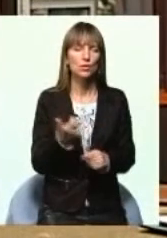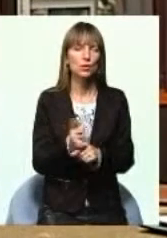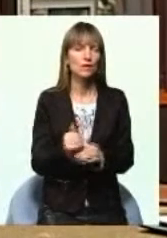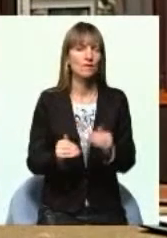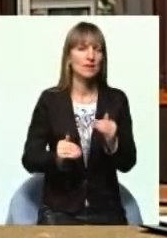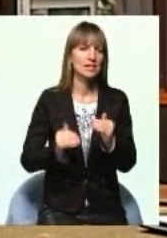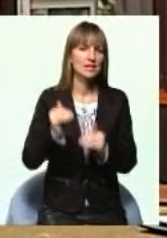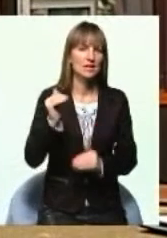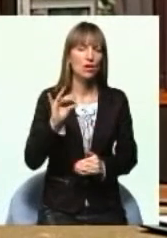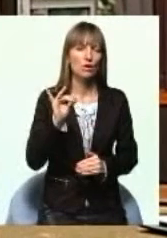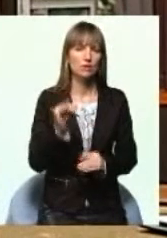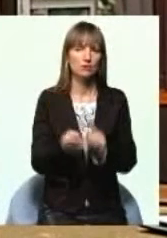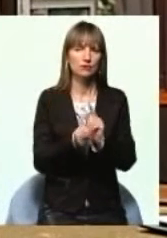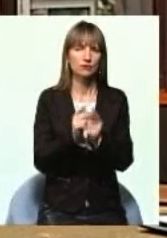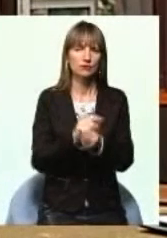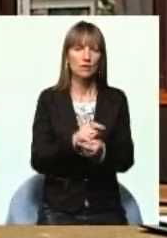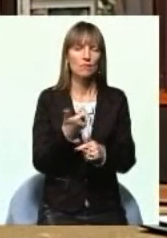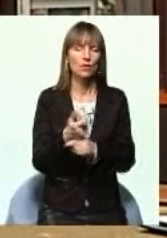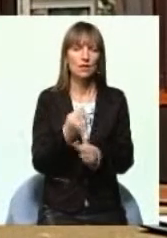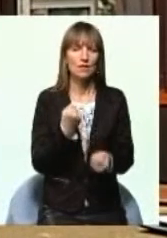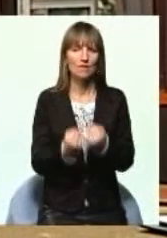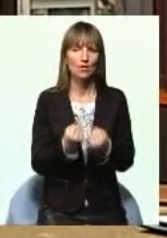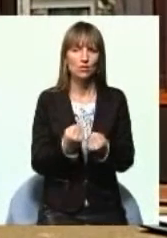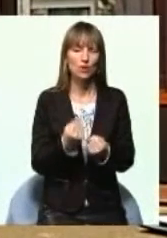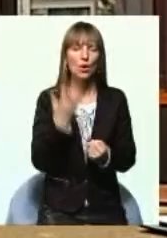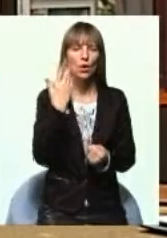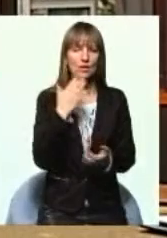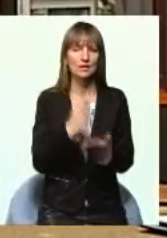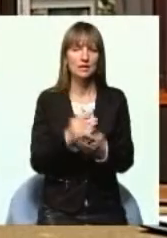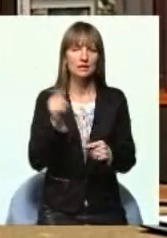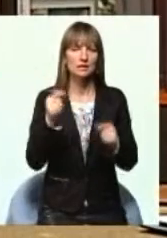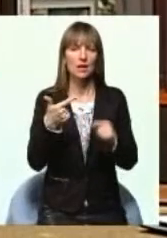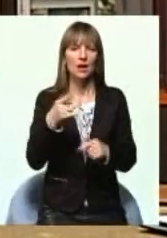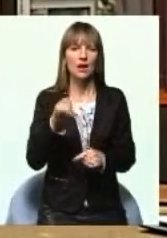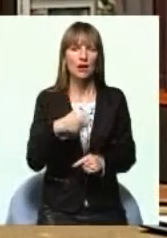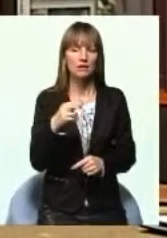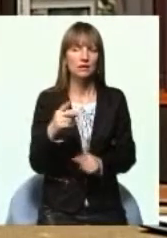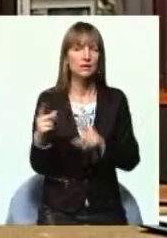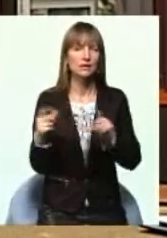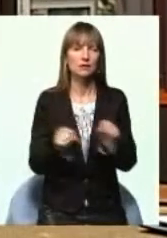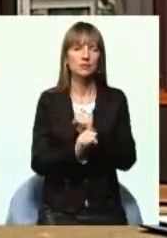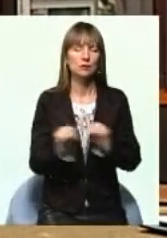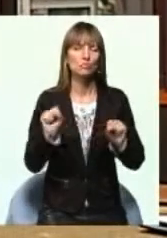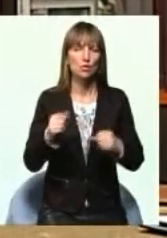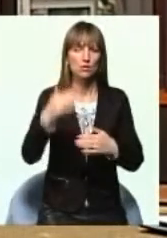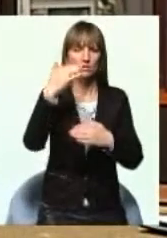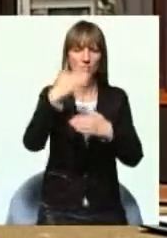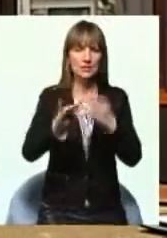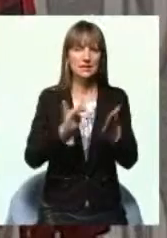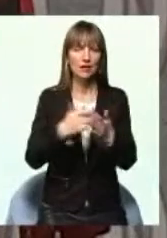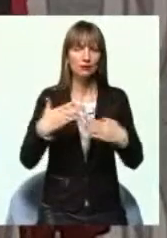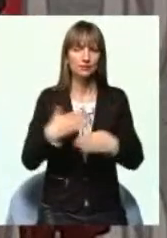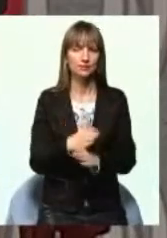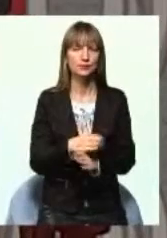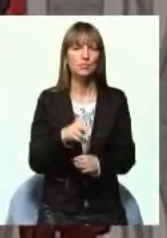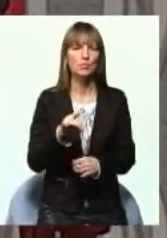он поднялся и уже превратился в очень твердое. Когда идет град, нельзя ехать, потому что можно разбить лобовое стекло. Так, ну